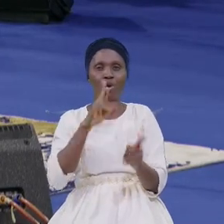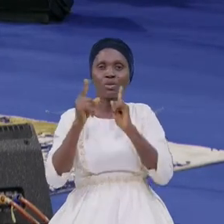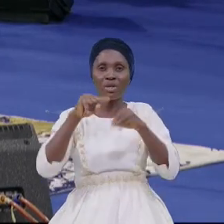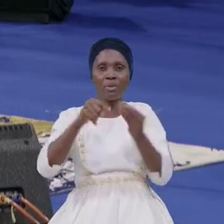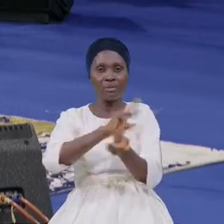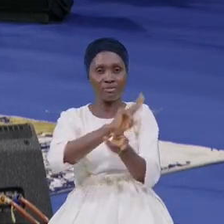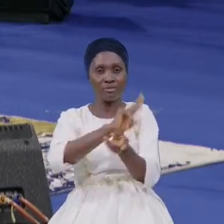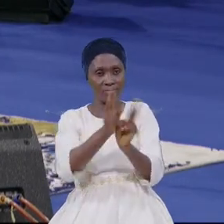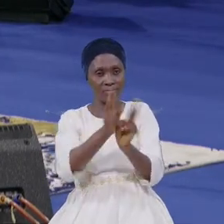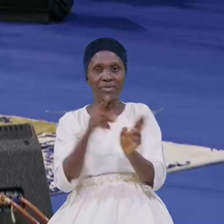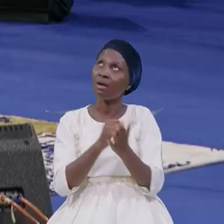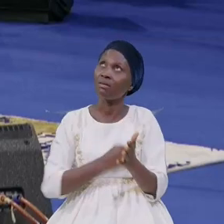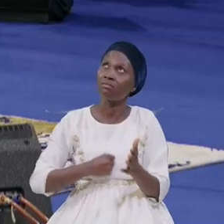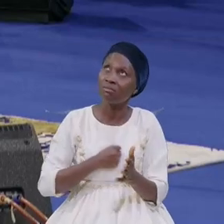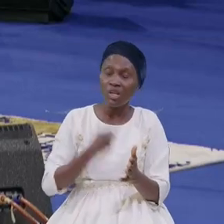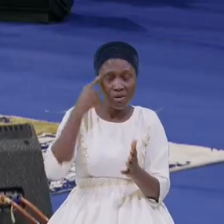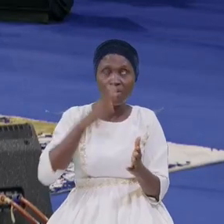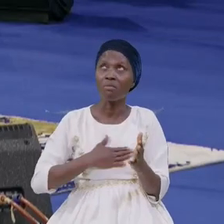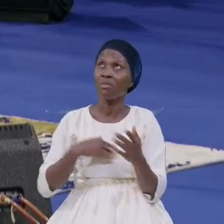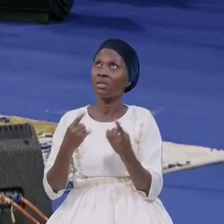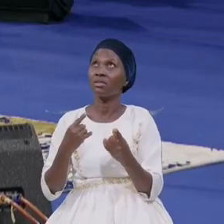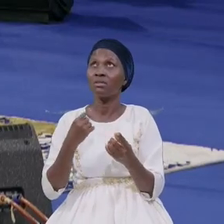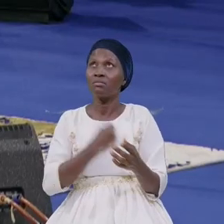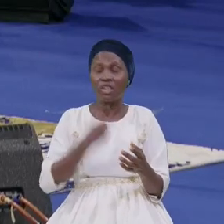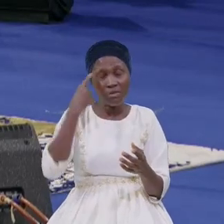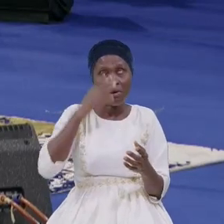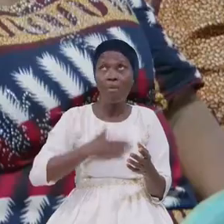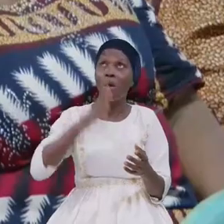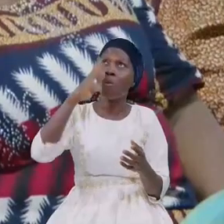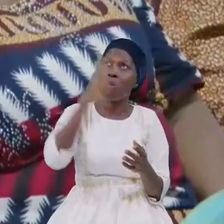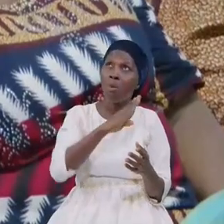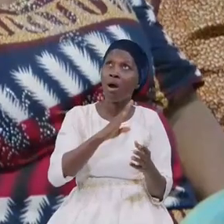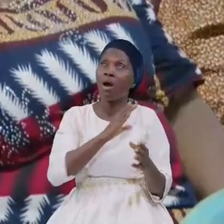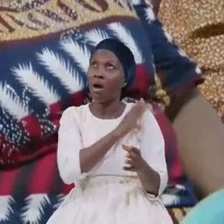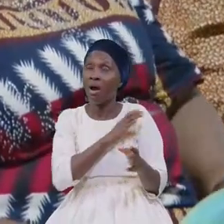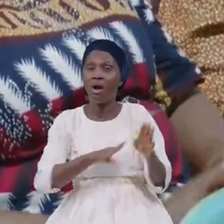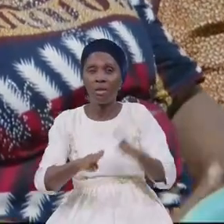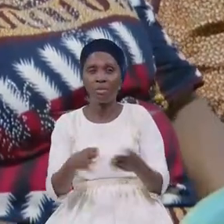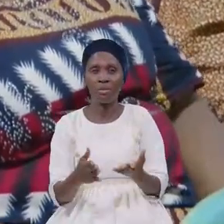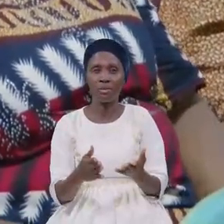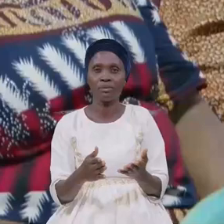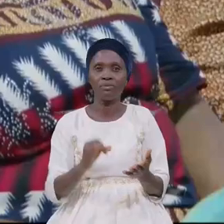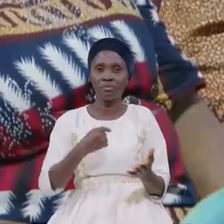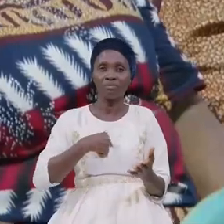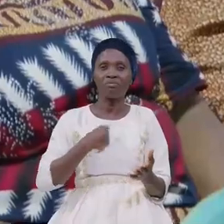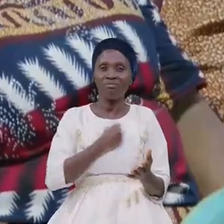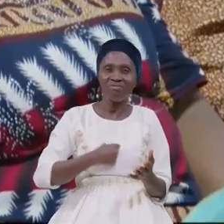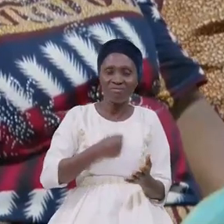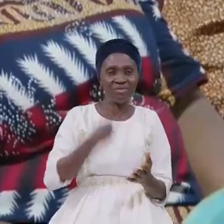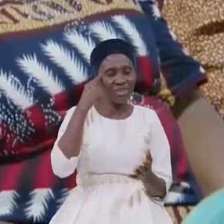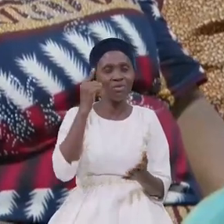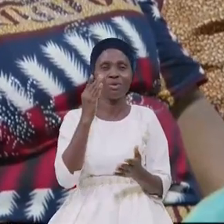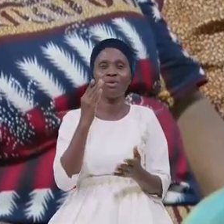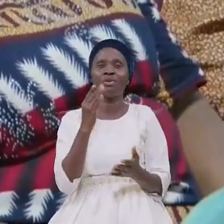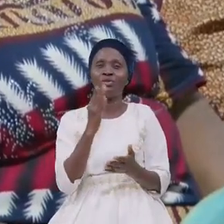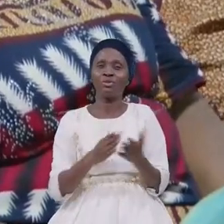Désolé pour la méchanceté. Désolé d'avoir maltraité celui qui vient avec moi parce que ce n'est pas mon